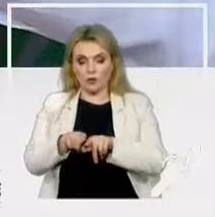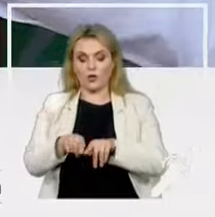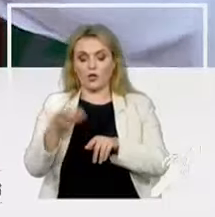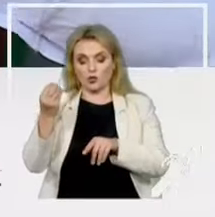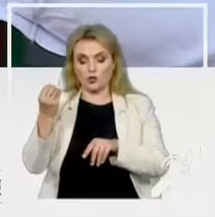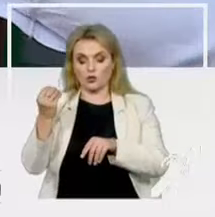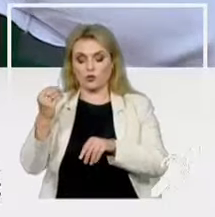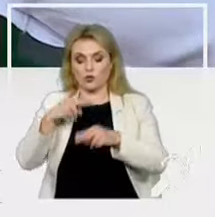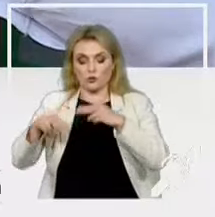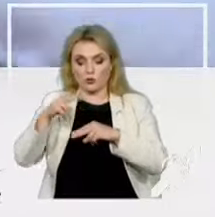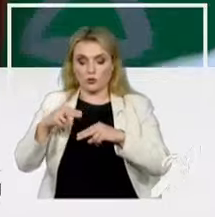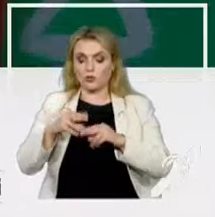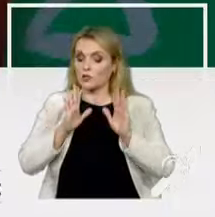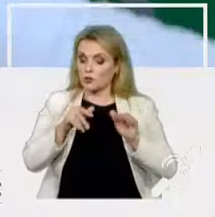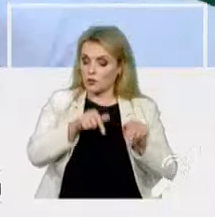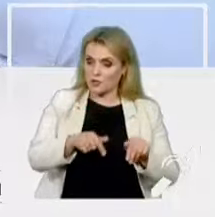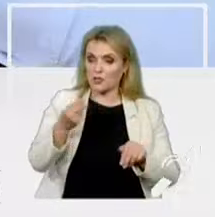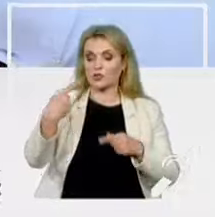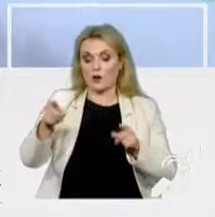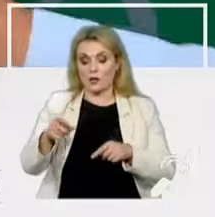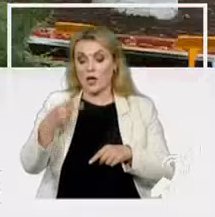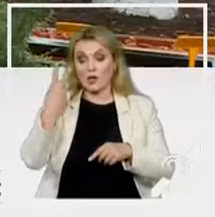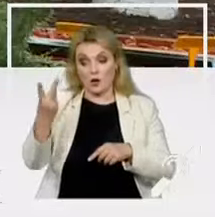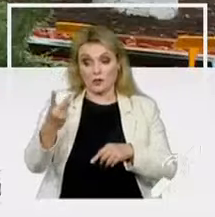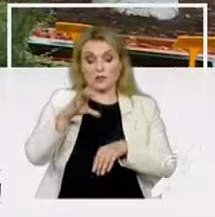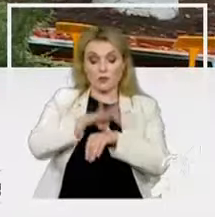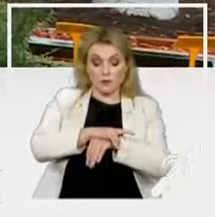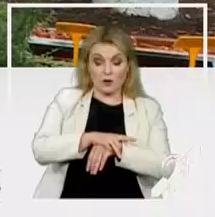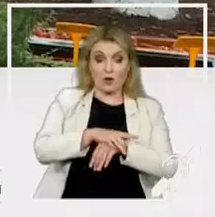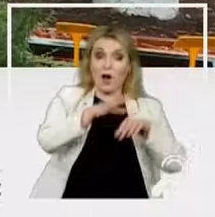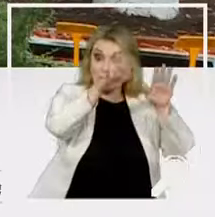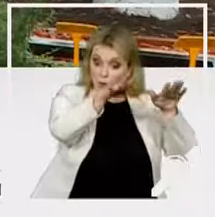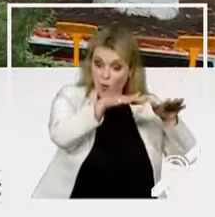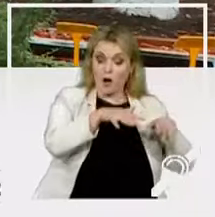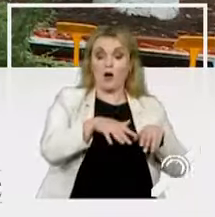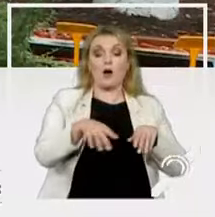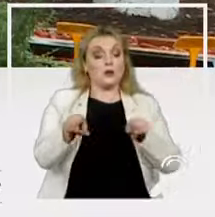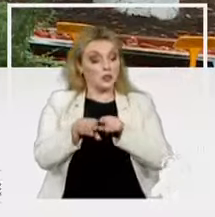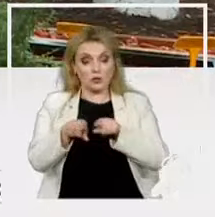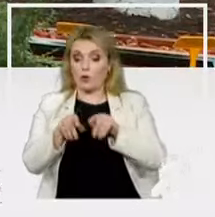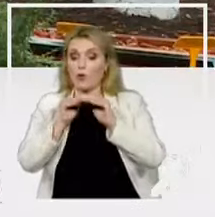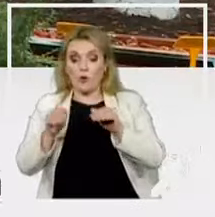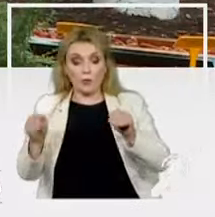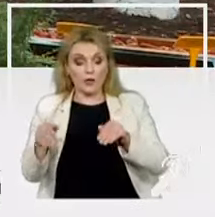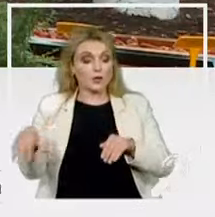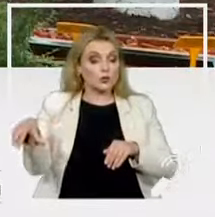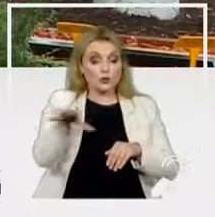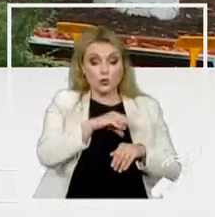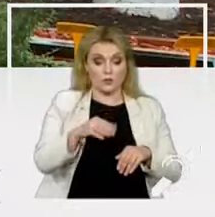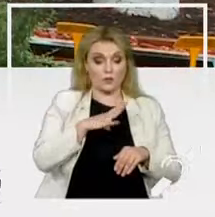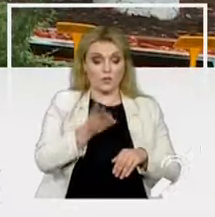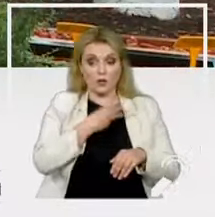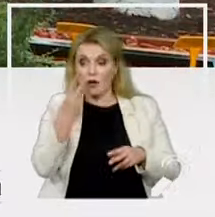interior și 3 grădini senzoriale. Și deja am observat astăzi, deși ploua, copii de tot felul, deci toți copiii au ieșit afară pentru că